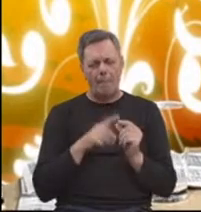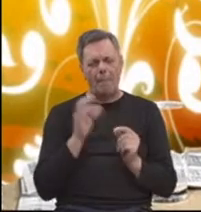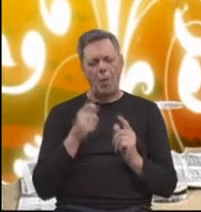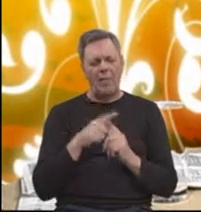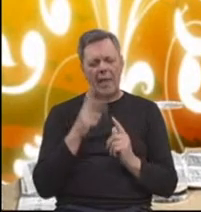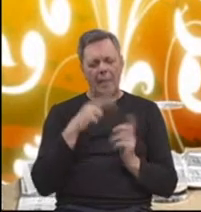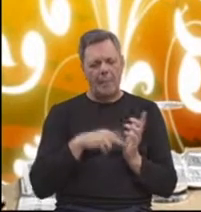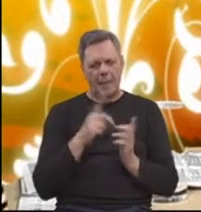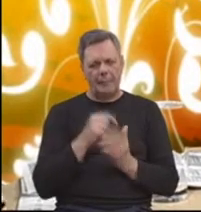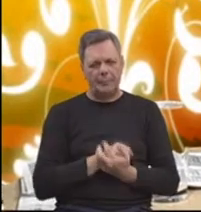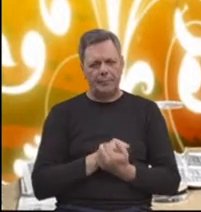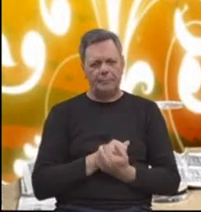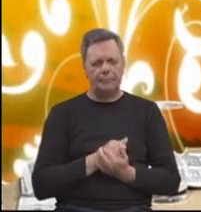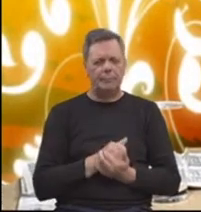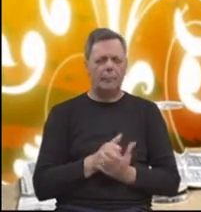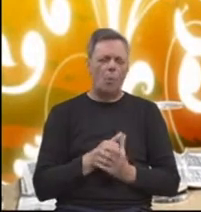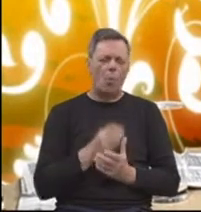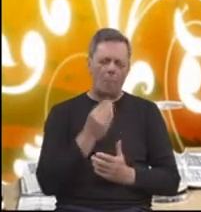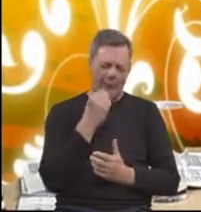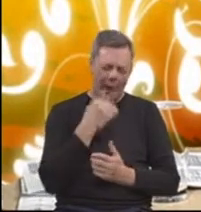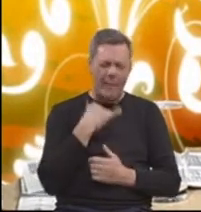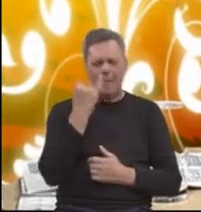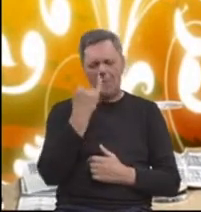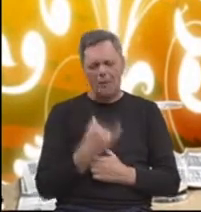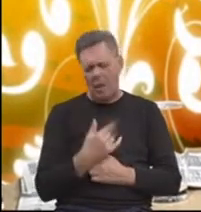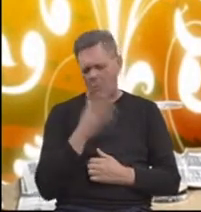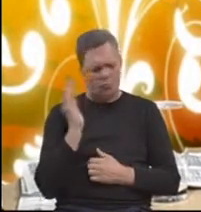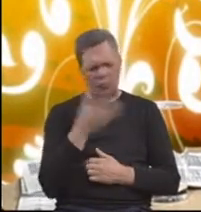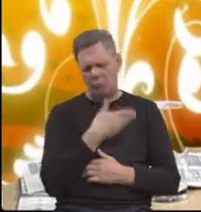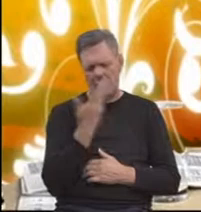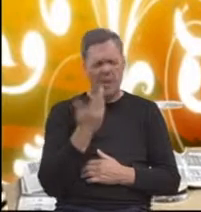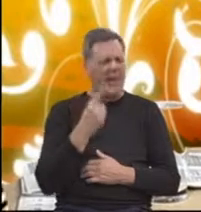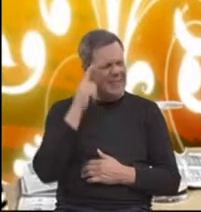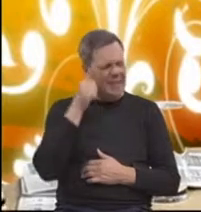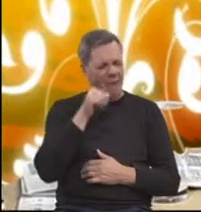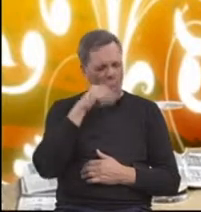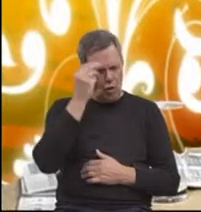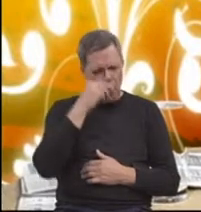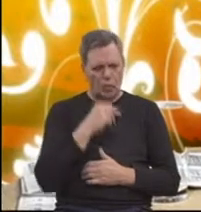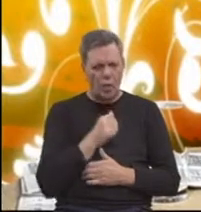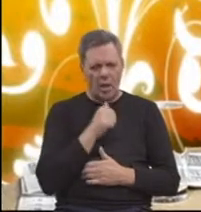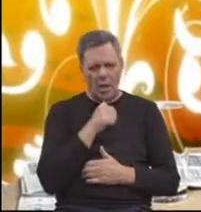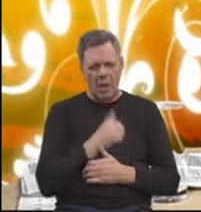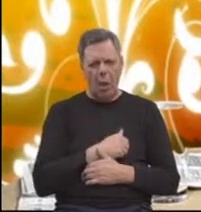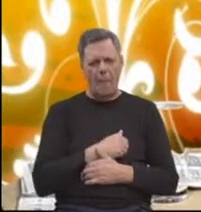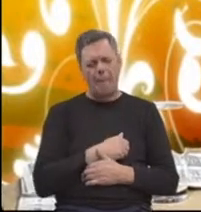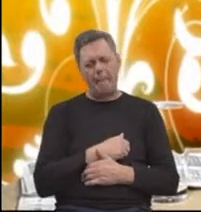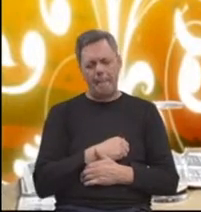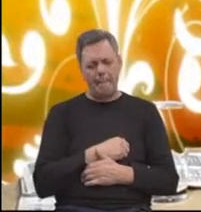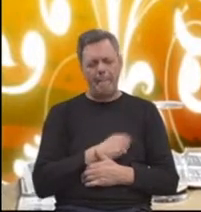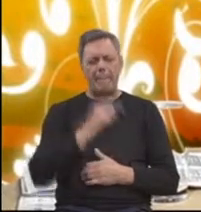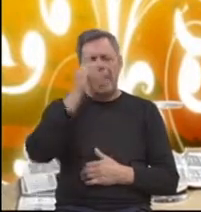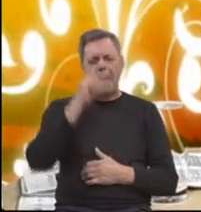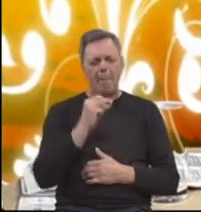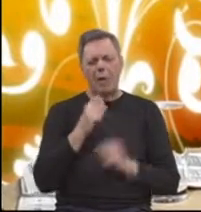ulozi proteina upravo i u prehrani, i u mršavljenju, i u koje čemu, znanstveno i stručno, i o mikrobioti koja je